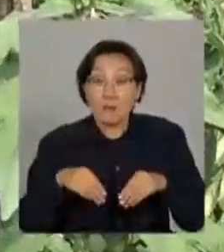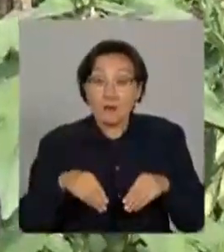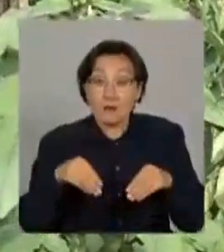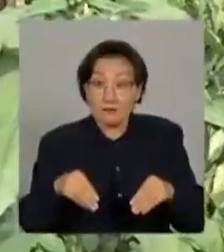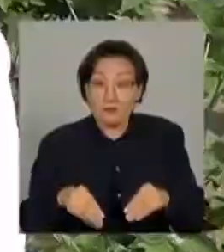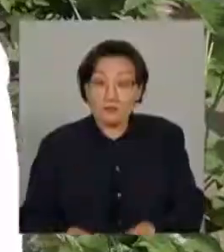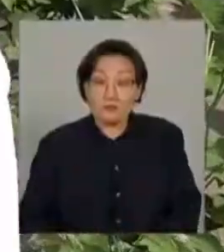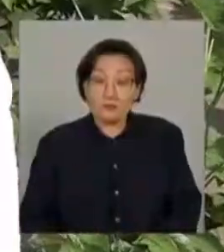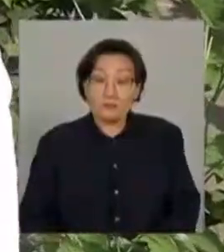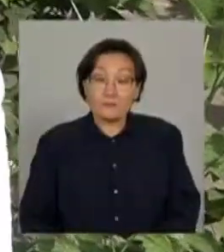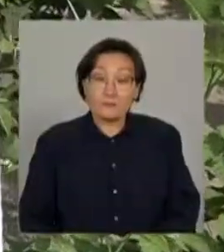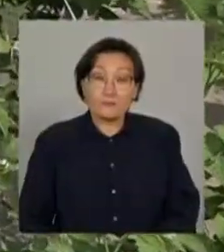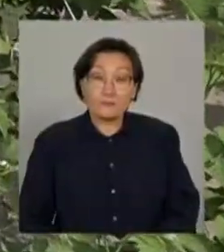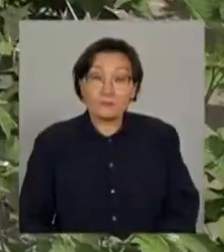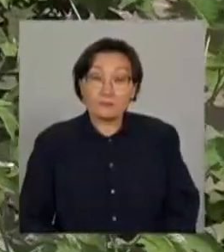огорода.